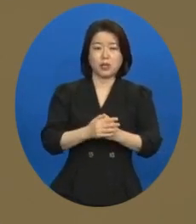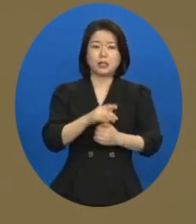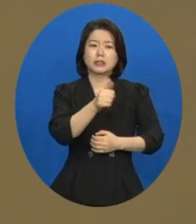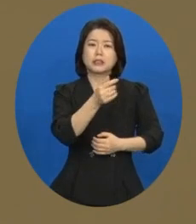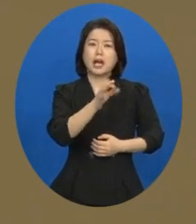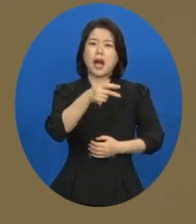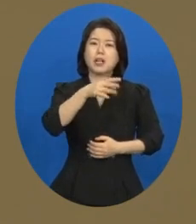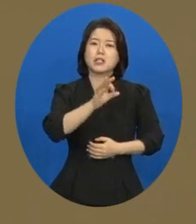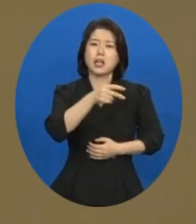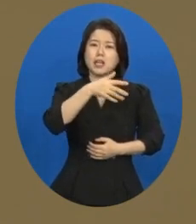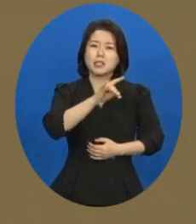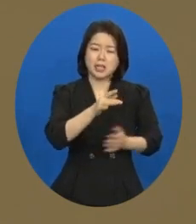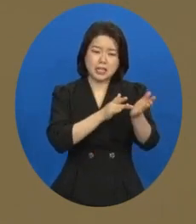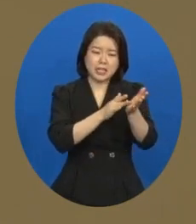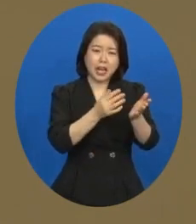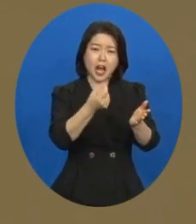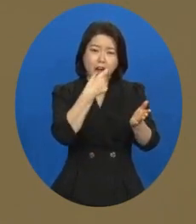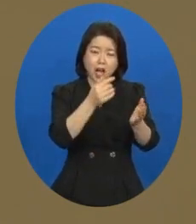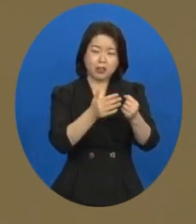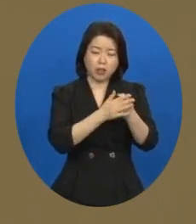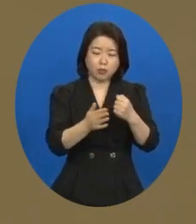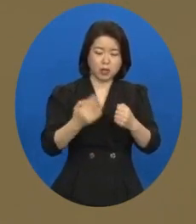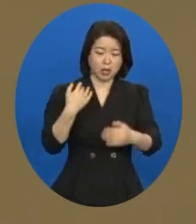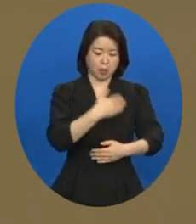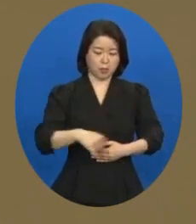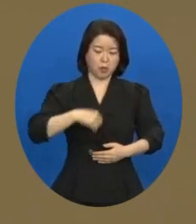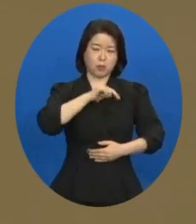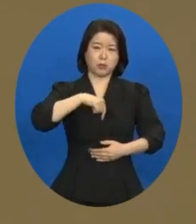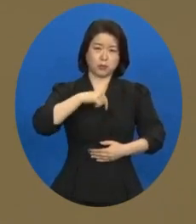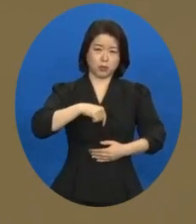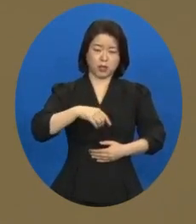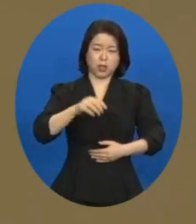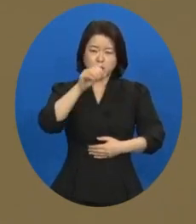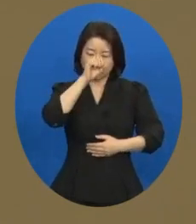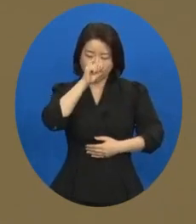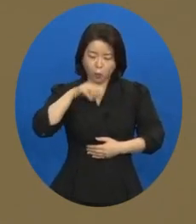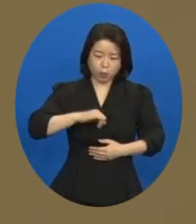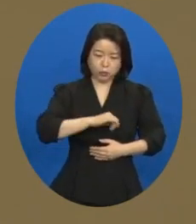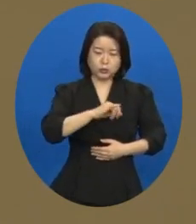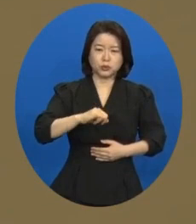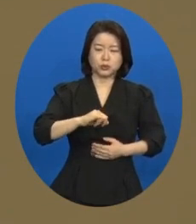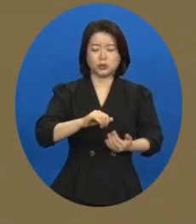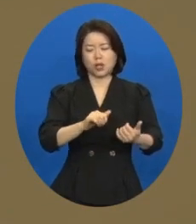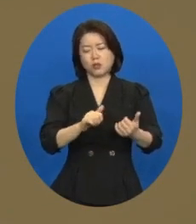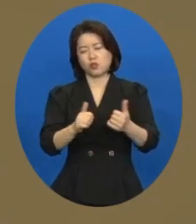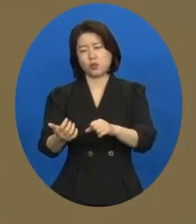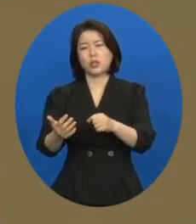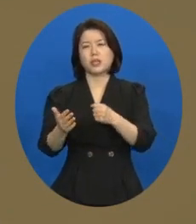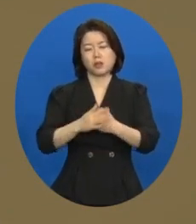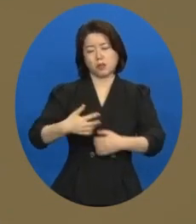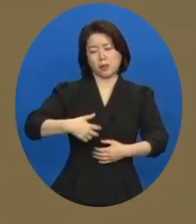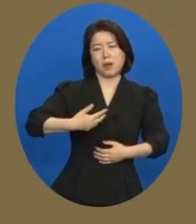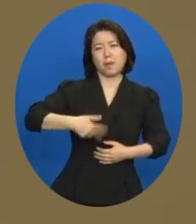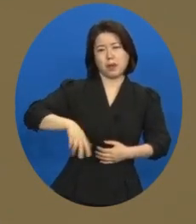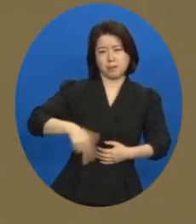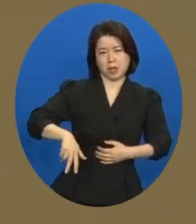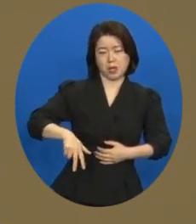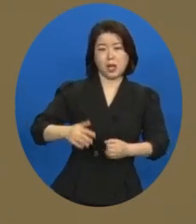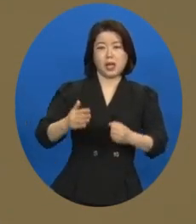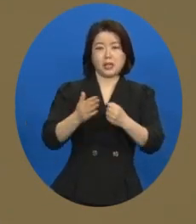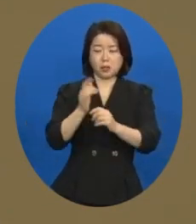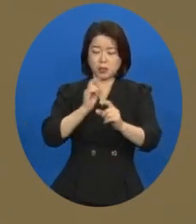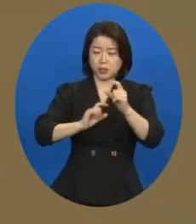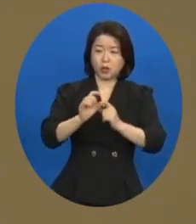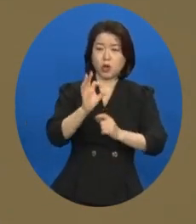때문에 몸속에 있는 좋은 균도 다 죽어서 그렇게 되는 것이니 유산균